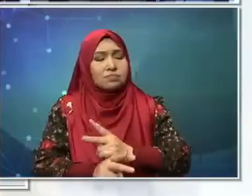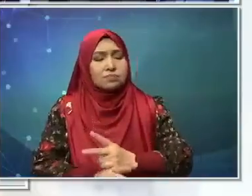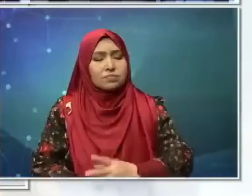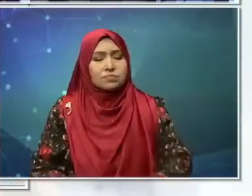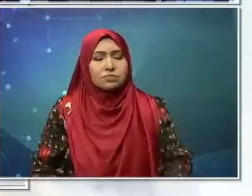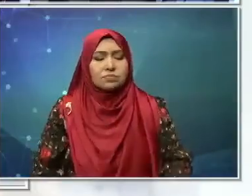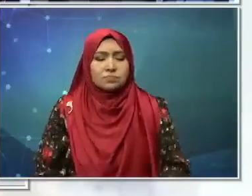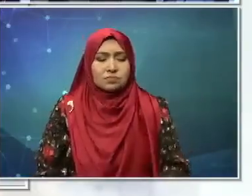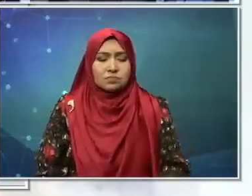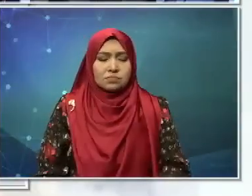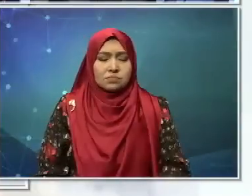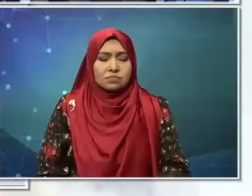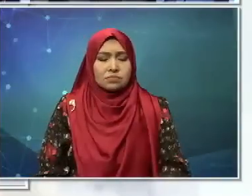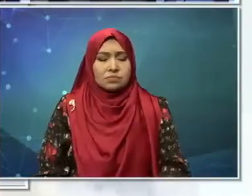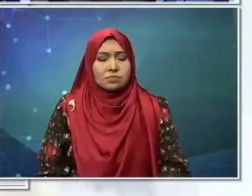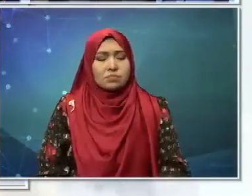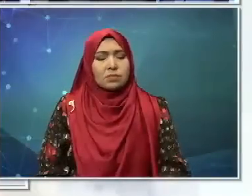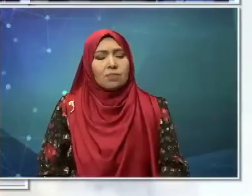Ok Google